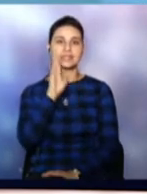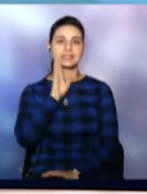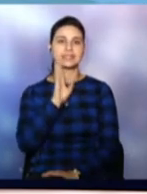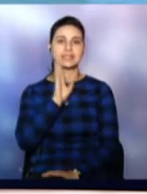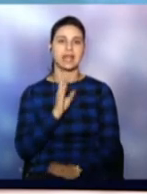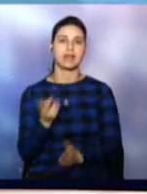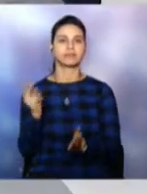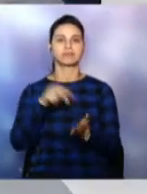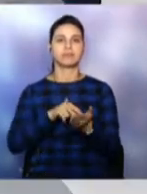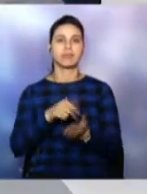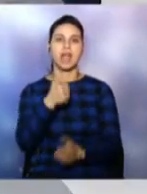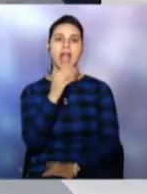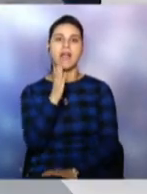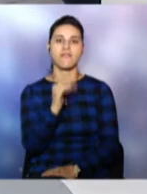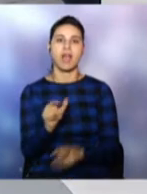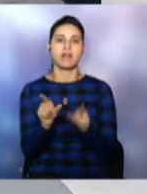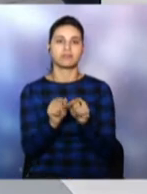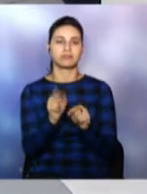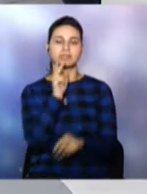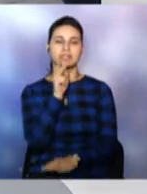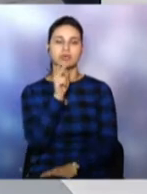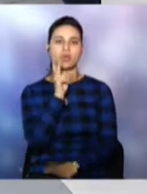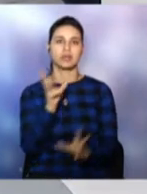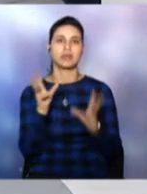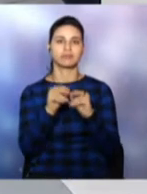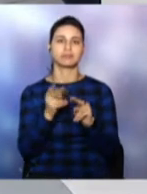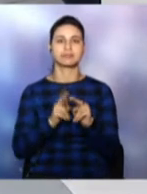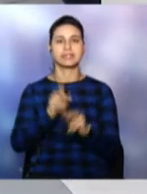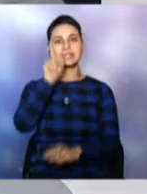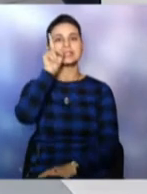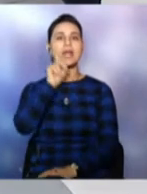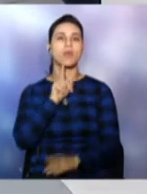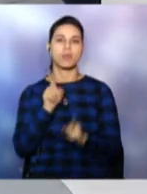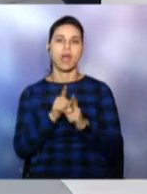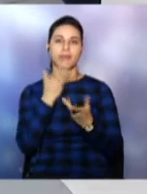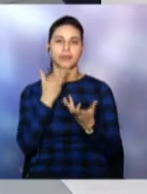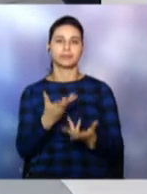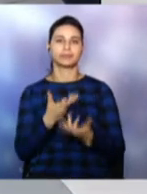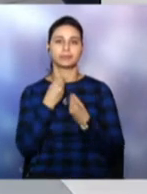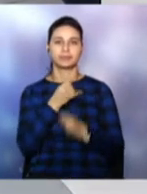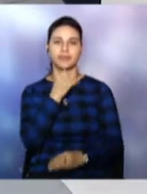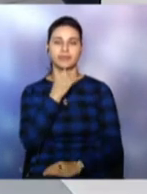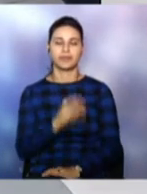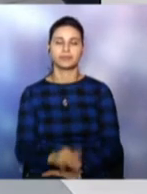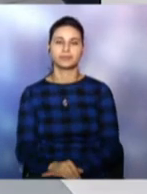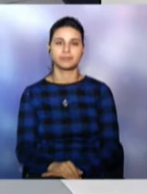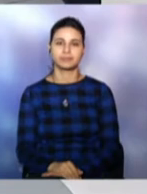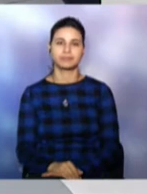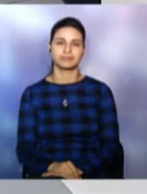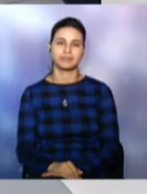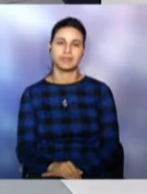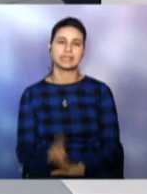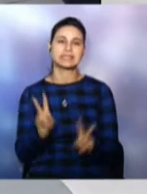და ყავის კომბინირება და ერთდროულად აი ამ სიამოვნების რაღაცა მიიღება. სიამოვნებას მოდი მაინც